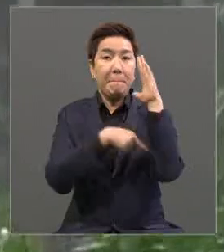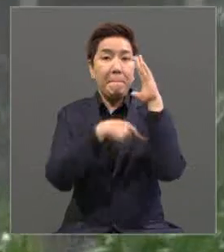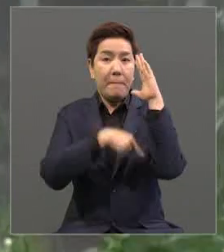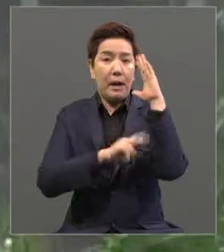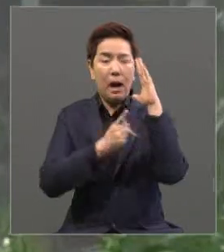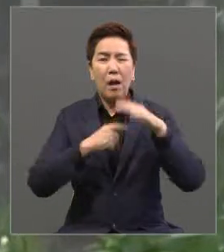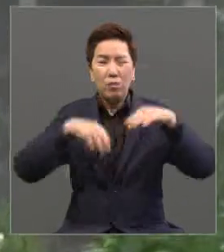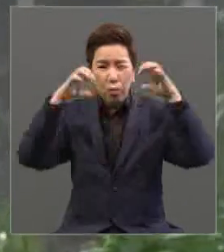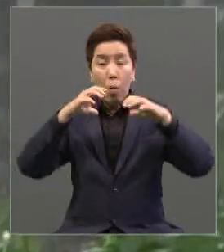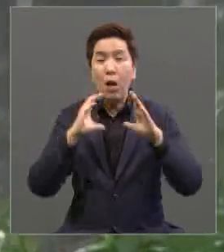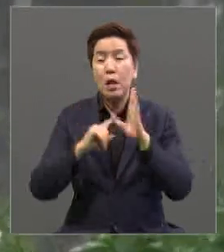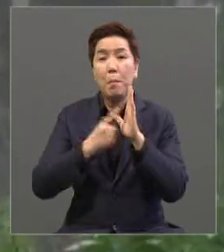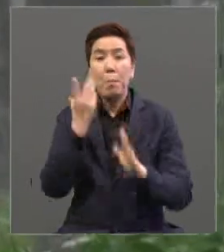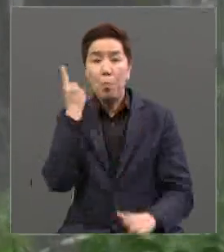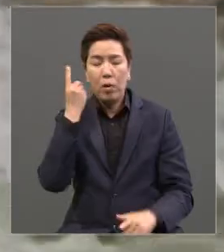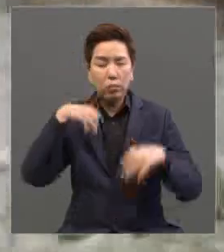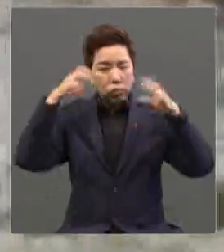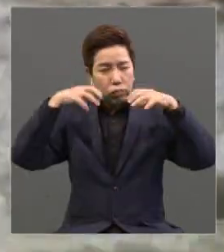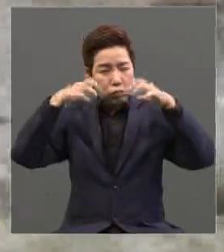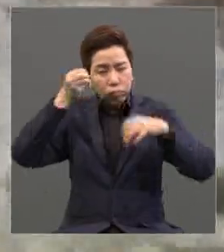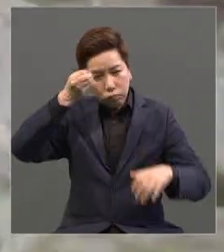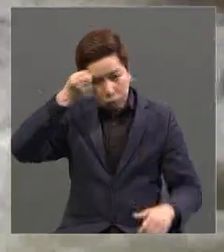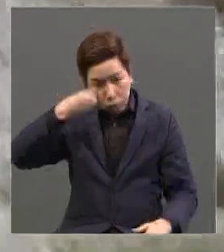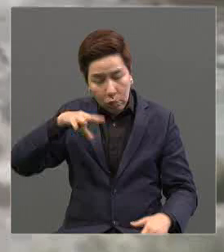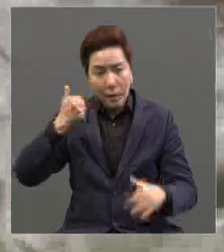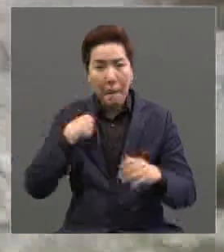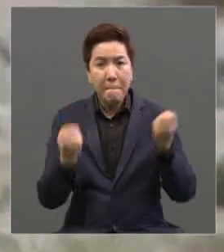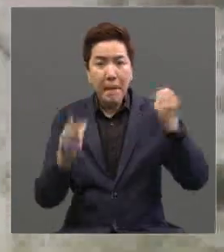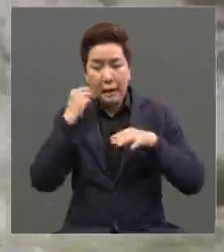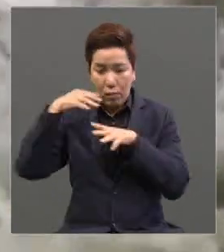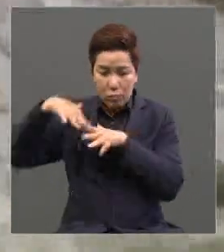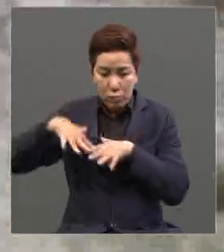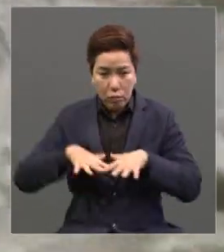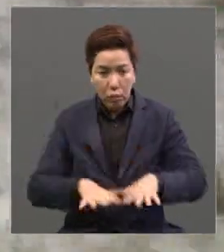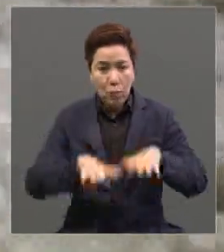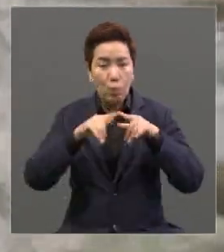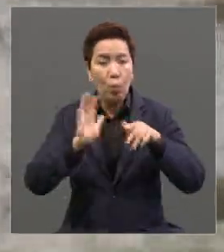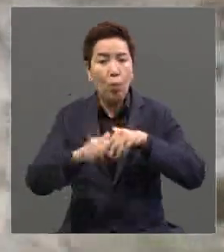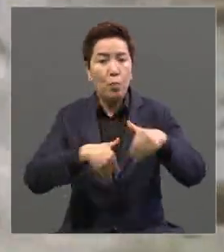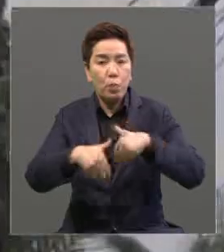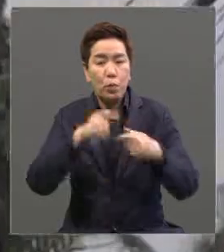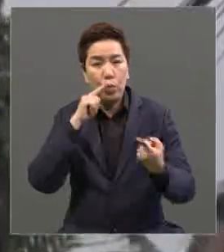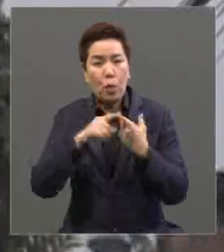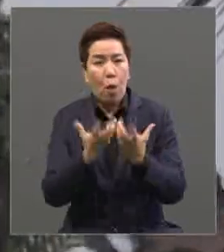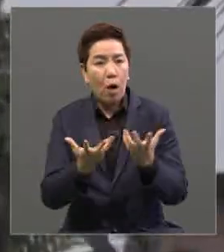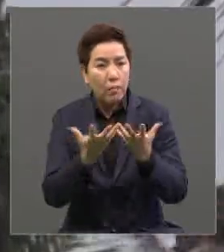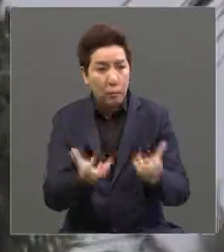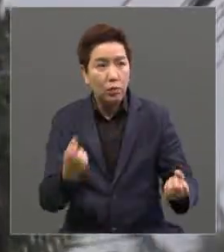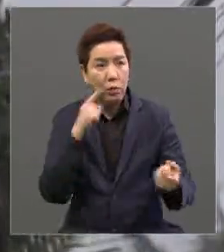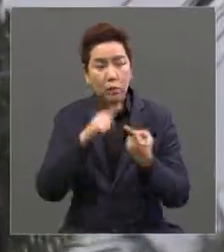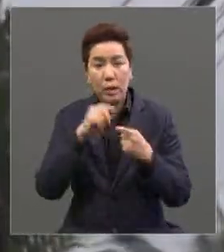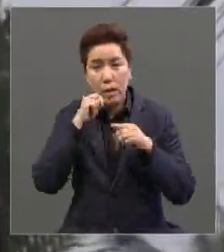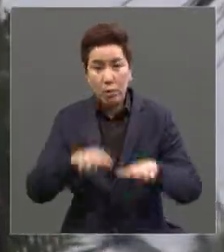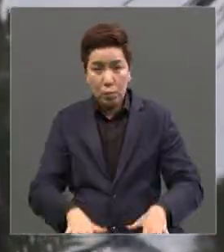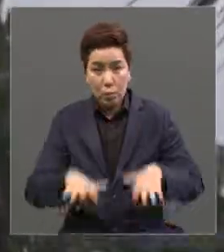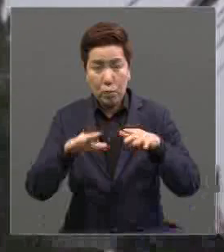ได้เกิดฝนตกตั้งแต่เมื่อวานนี้ติดต่อกันมาเลยนะครับทำให้มีน้ำป่าเนี่ยไหลเข้าไปท่วมบ้านเรือนของประชาชนมีข้าวของเสียหายจากน้